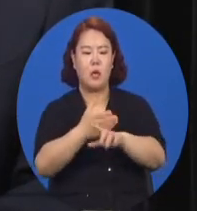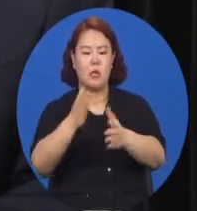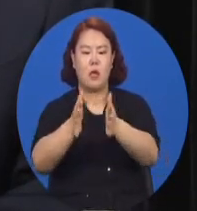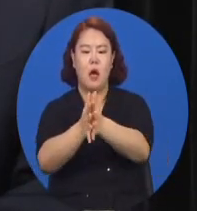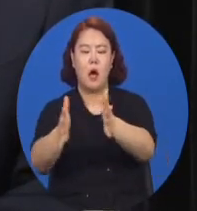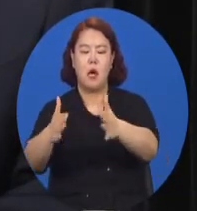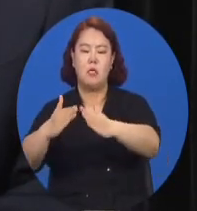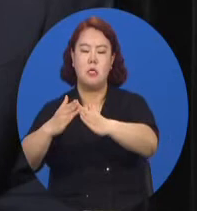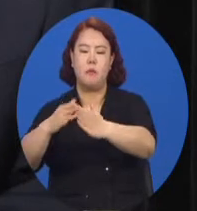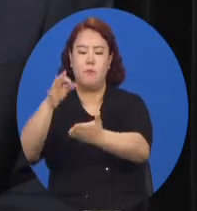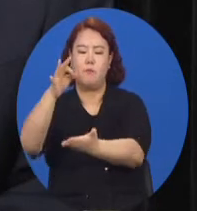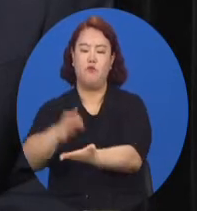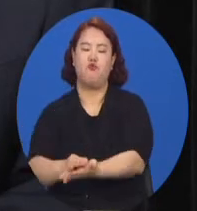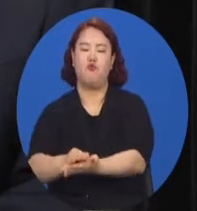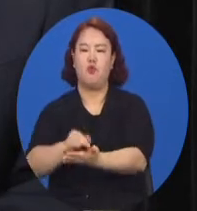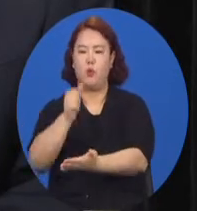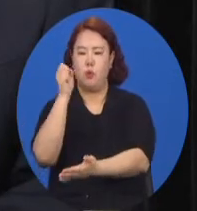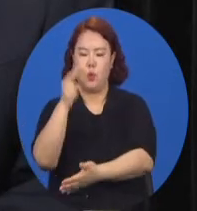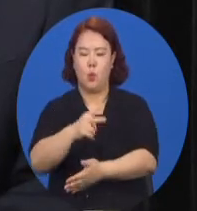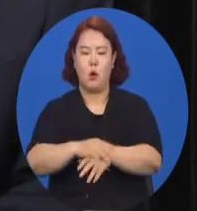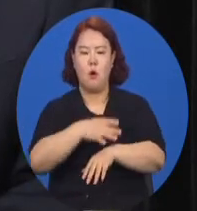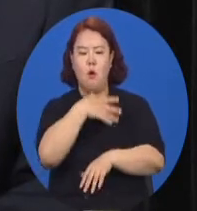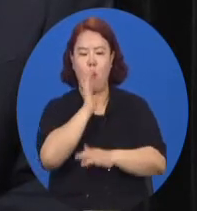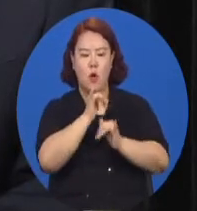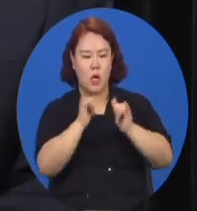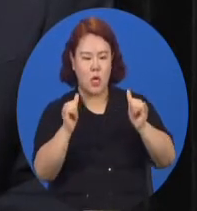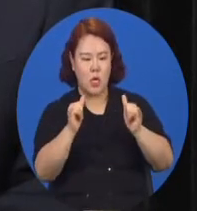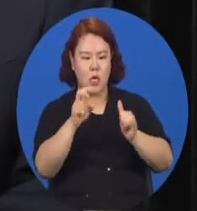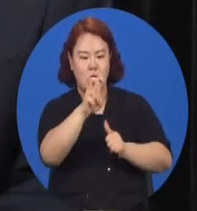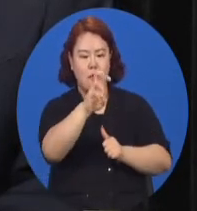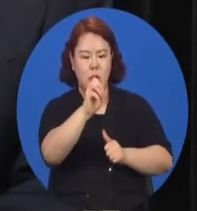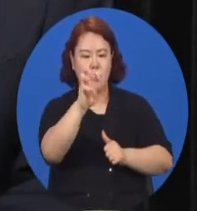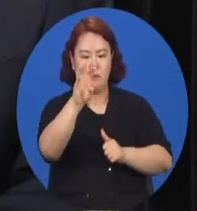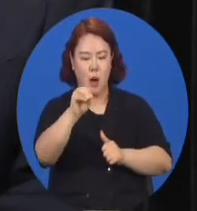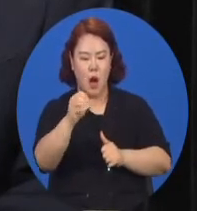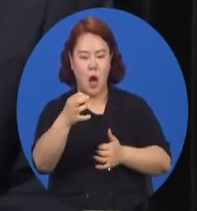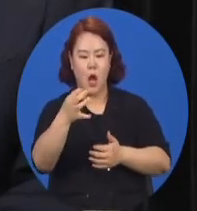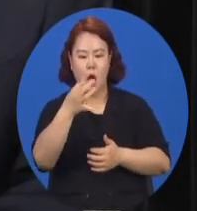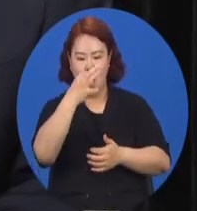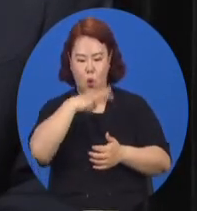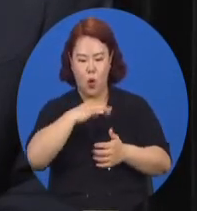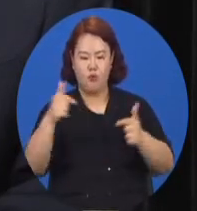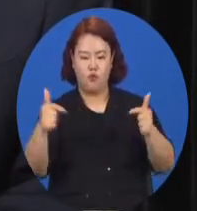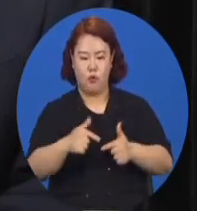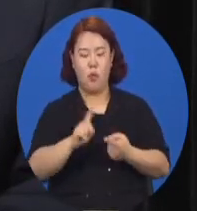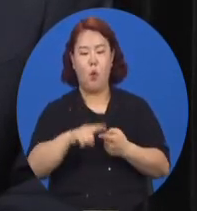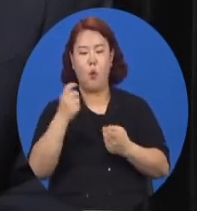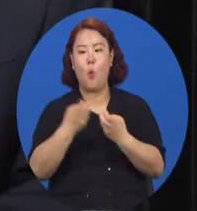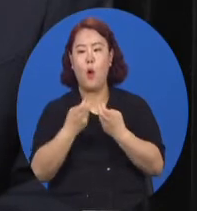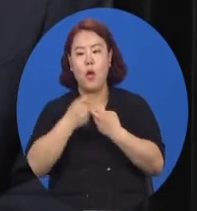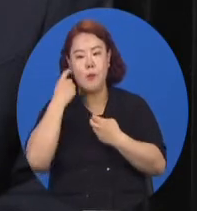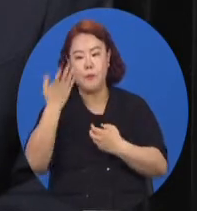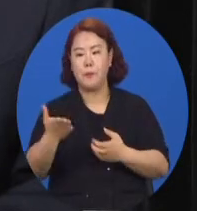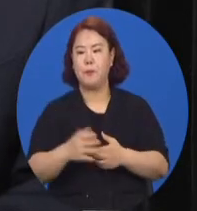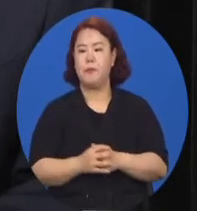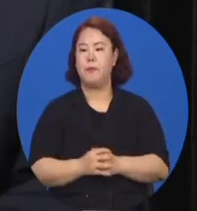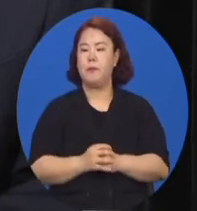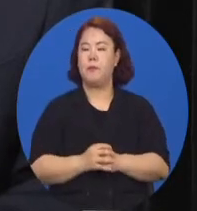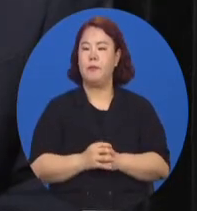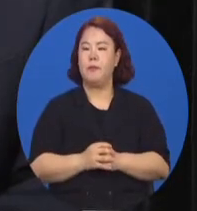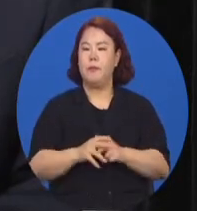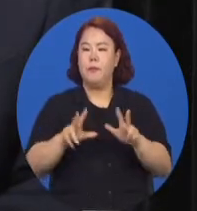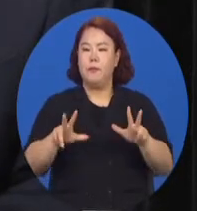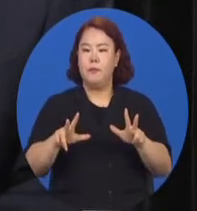또 어르신들의 20, 30만 원 소득이 줄어드는 문제 이런 다양한 문제들을 어떻게 할 것입니까? 네, 지금